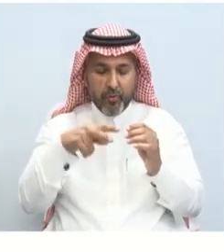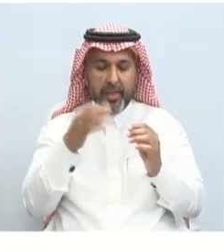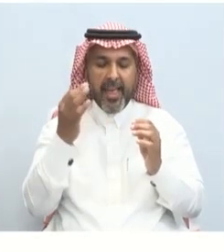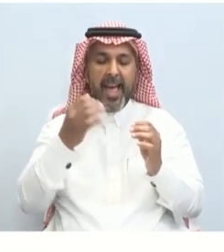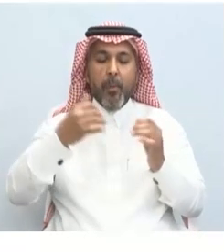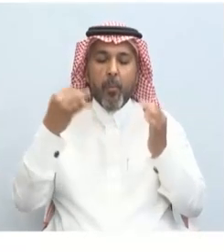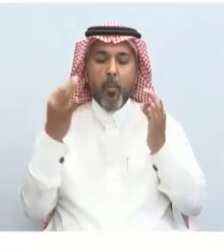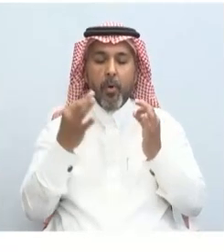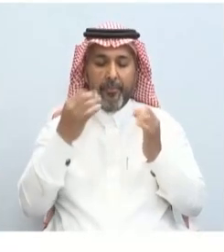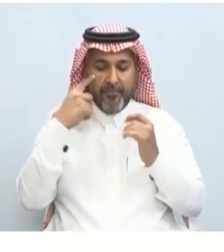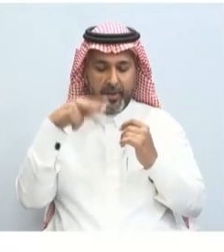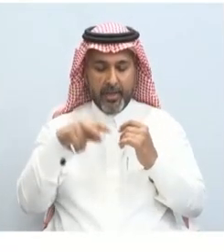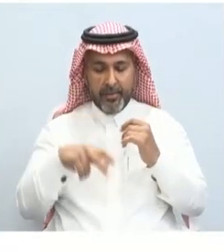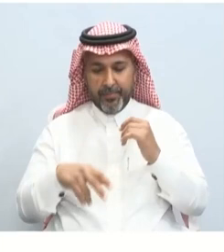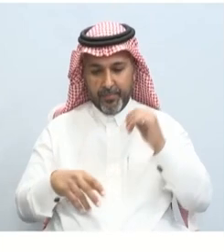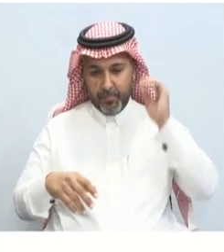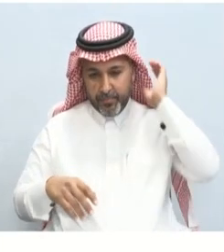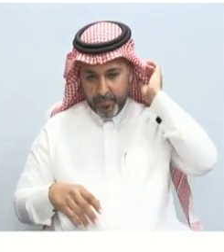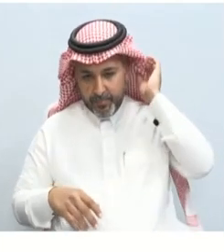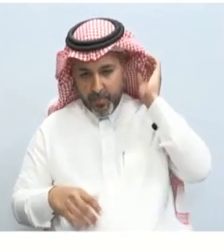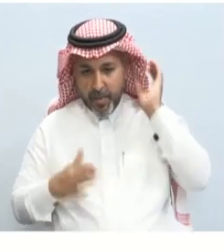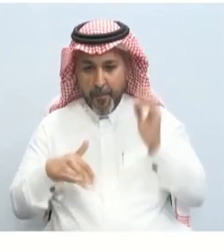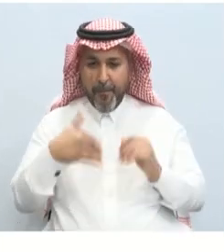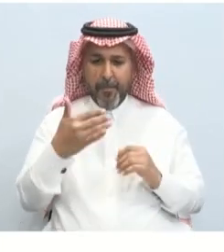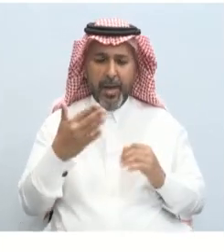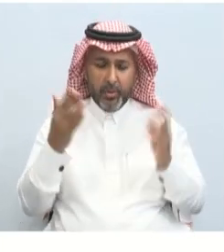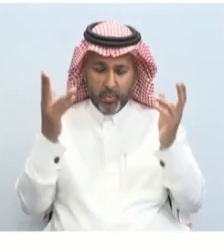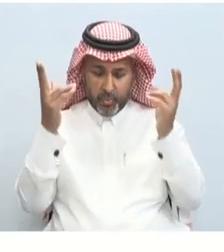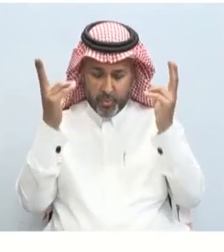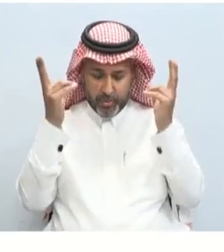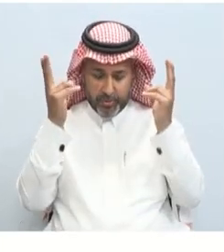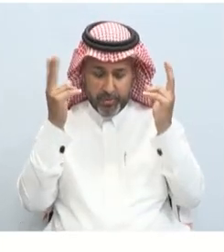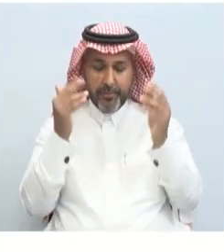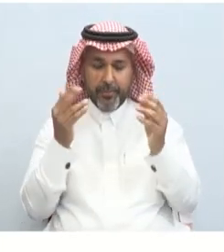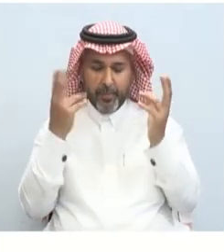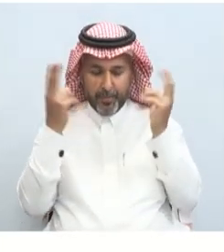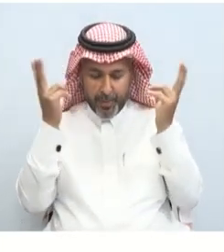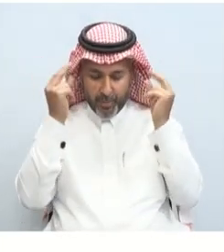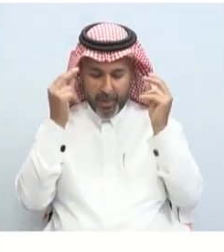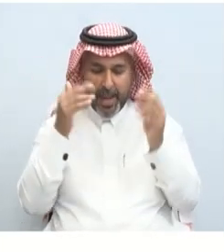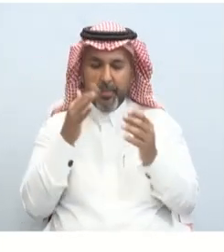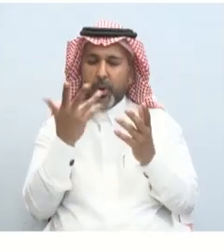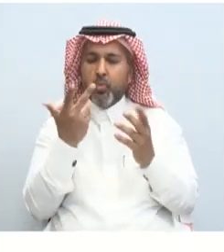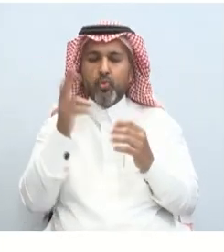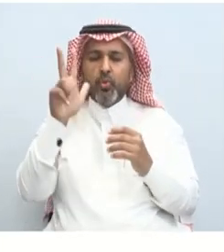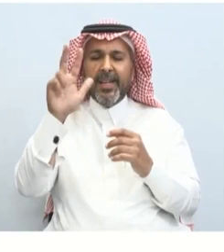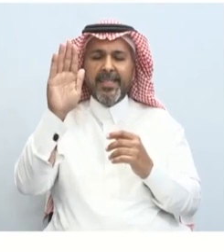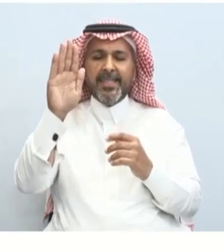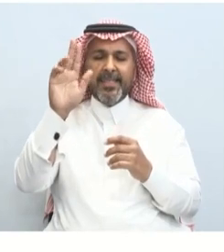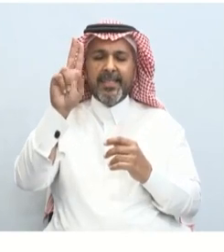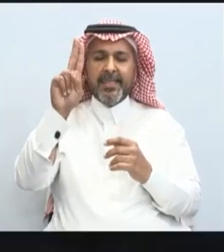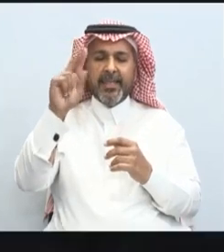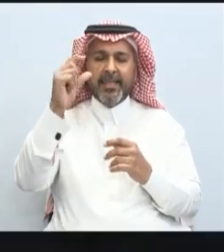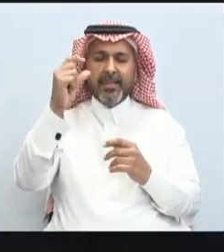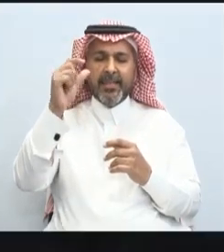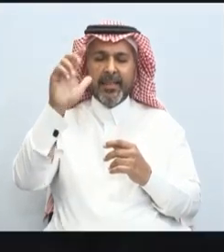الى النتيجه وايضا عرفنا الاستدلال عرفنا الاستدلال اعزائي الطلاب وقلنا الاستدلال